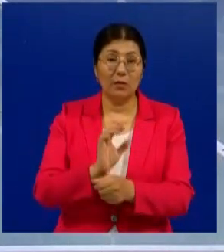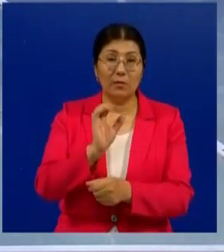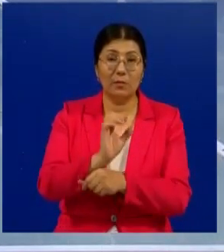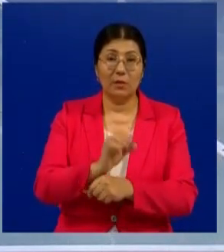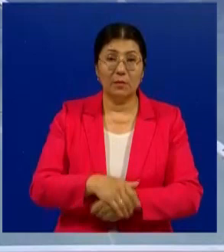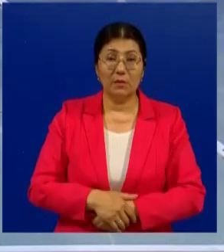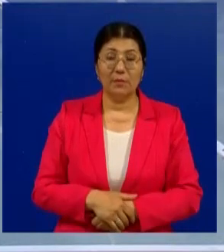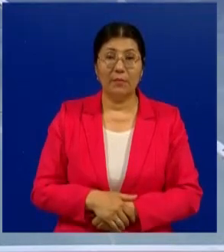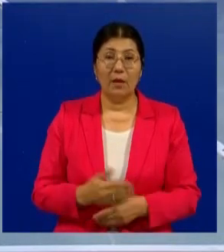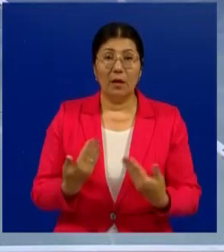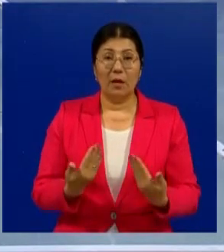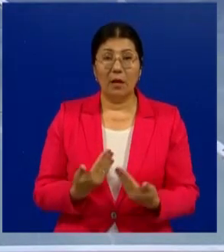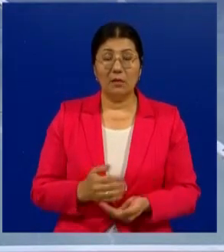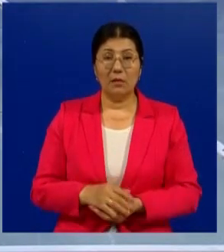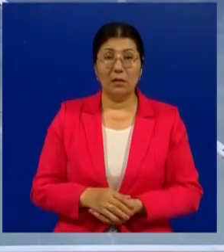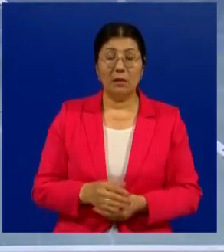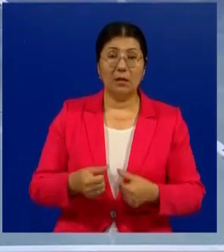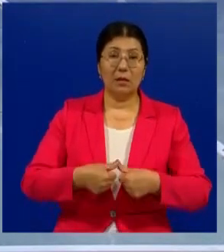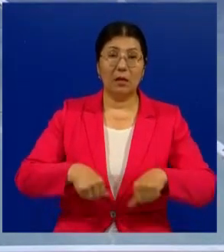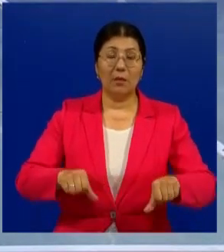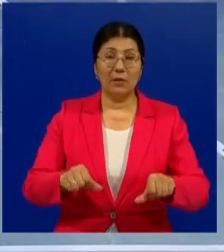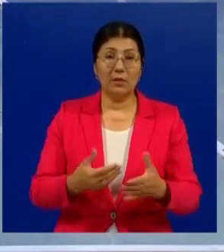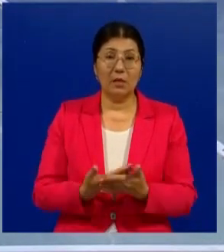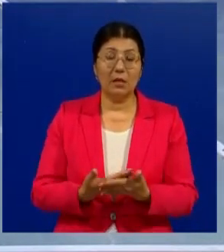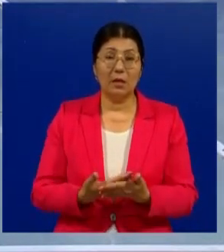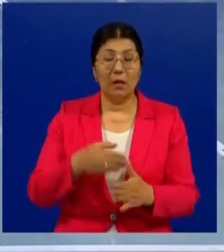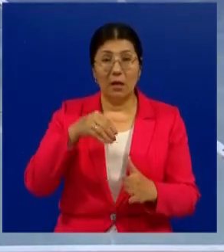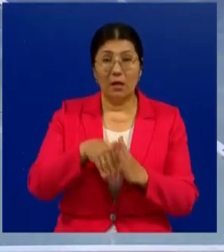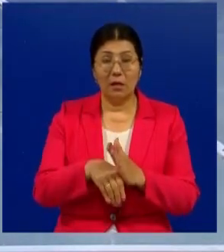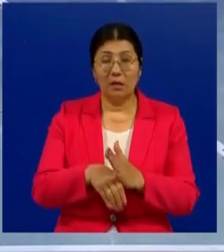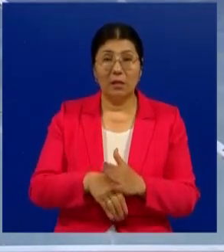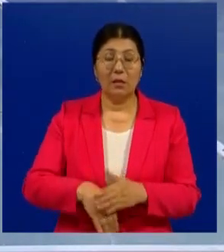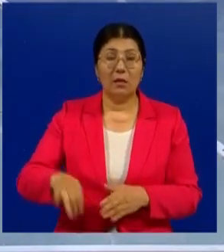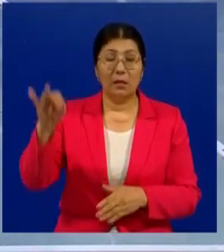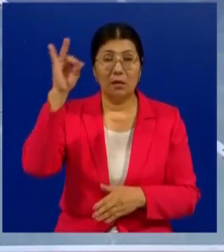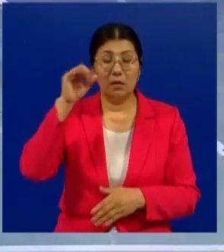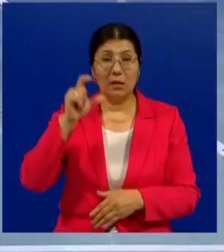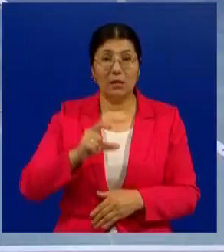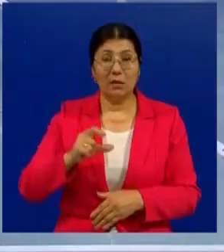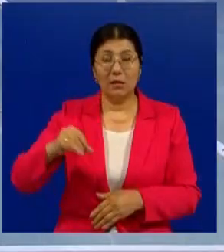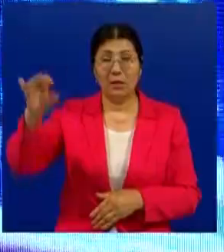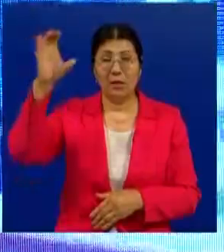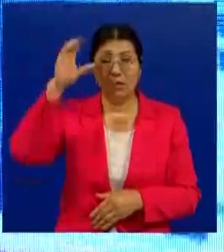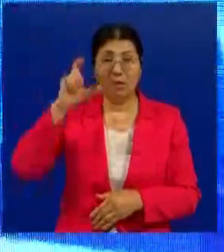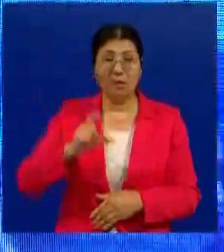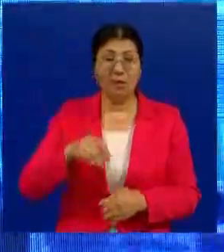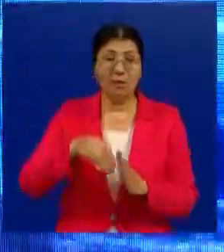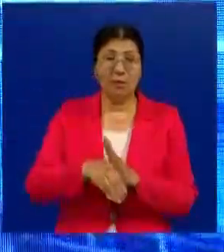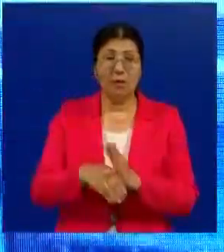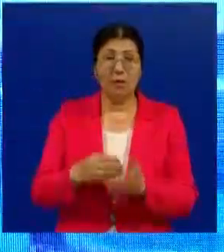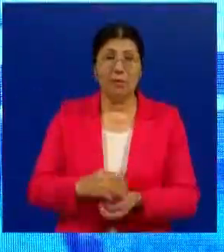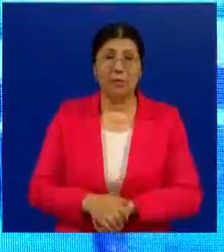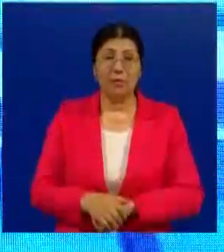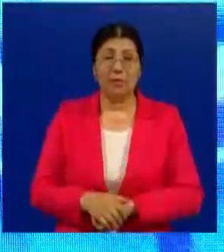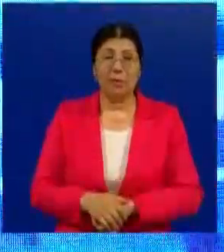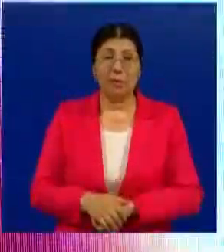жатырмыз. Сонда қазір былай қарағанда комиссия мүшесінің негізінен тарихшылар. Негізінен тарихшылар, ғалымдарымыз. Ол кісілер сонда мысалы ақталмаған деп